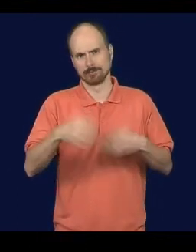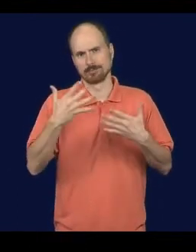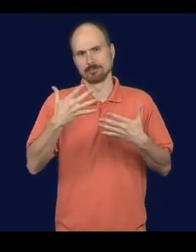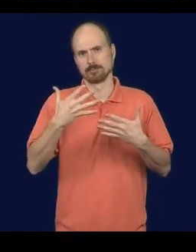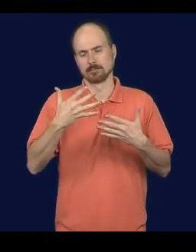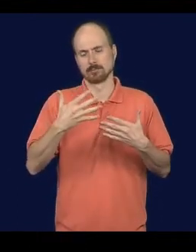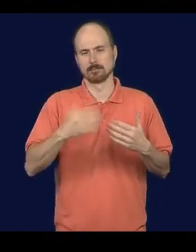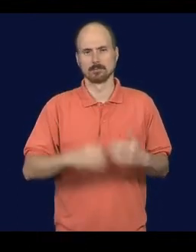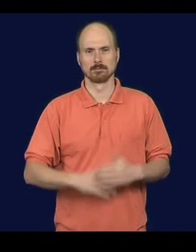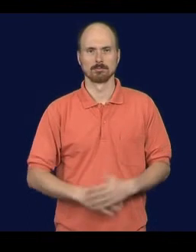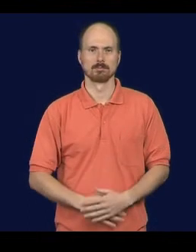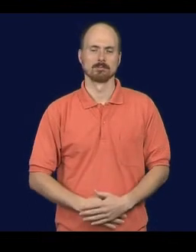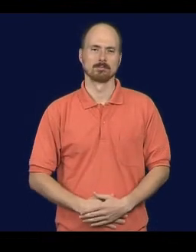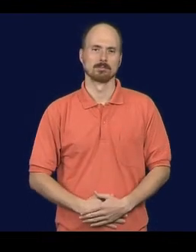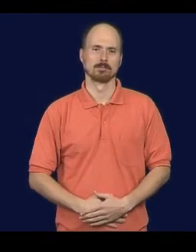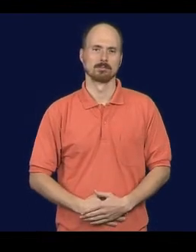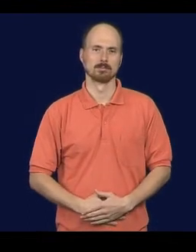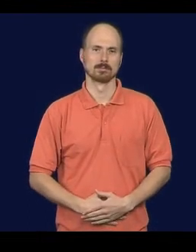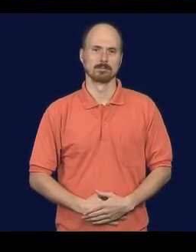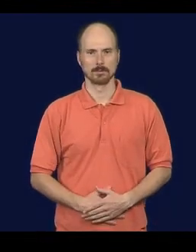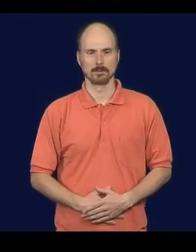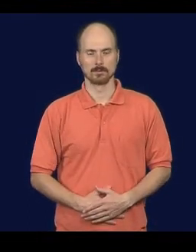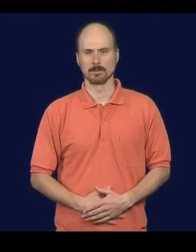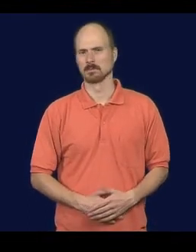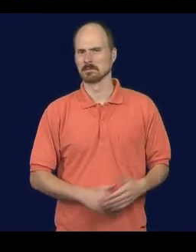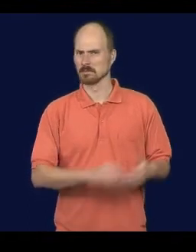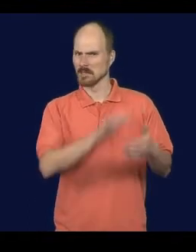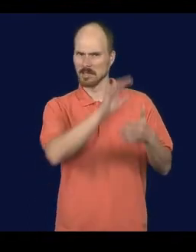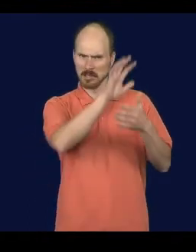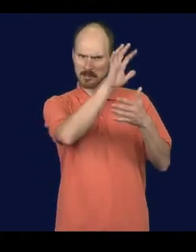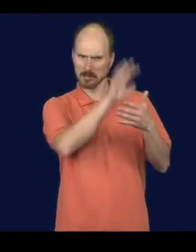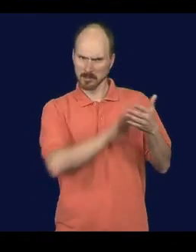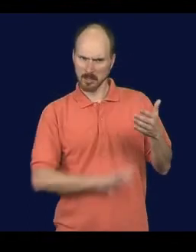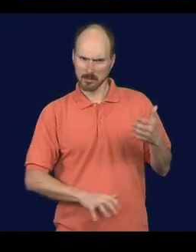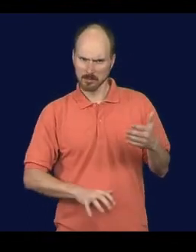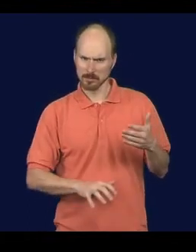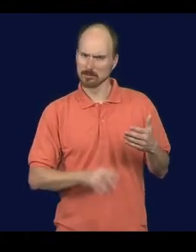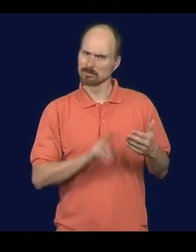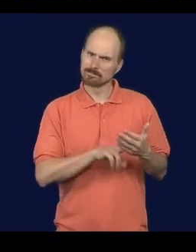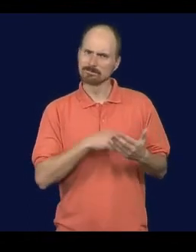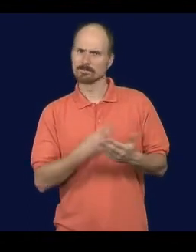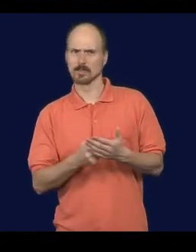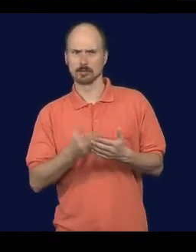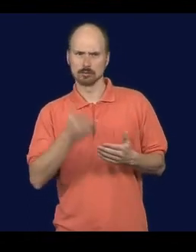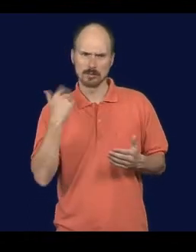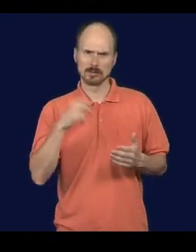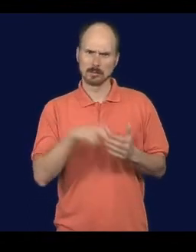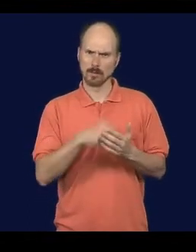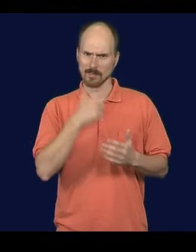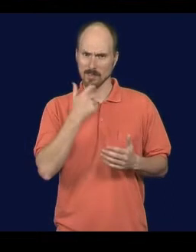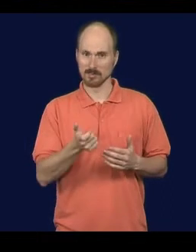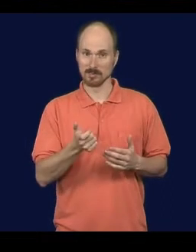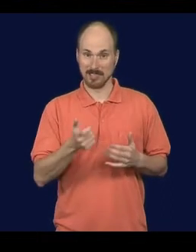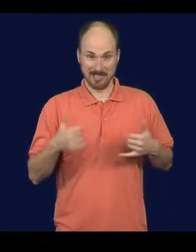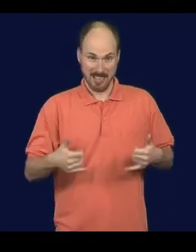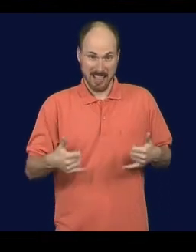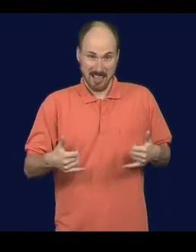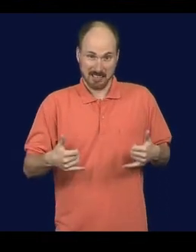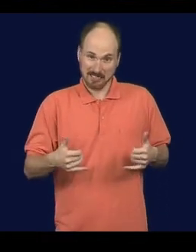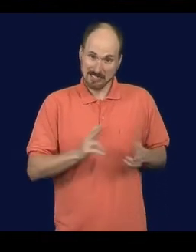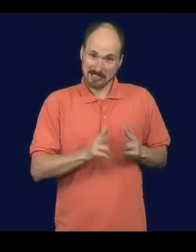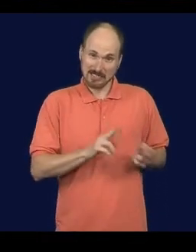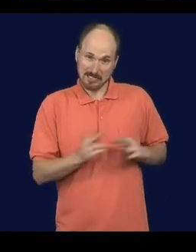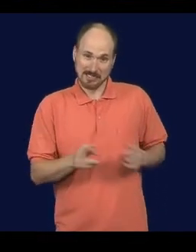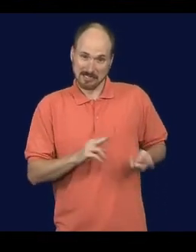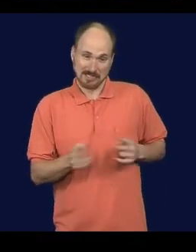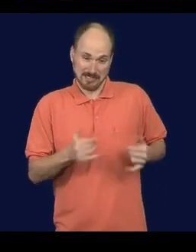tě v 8:30. Tak já už mám nastavený budík a zítra mi bude zvonit 8.30. Dále